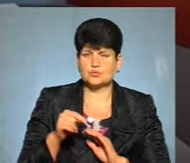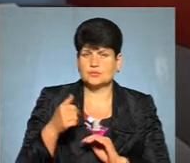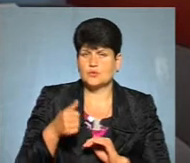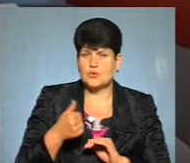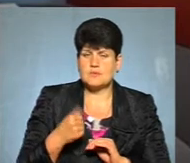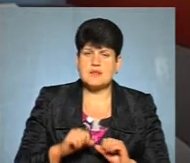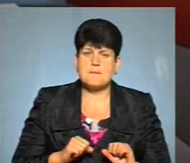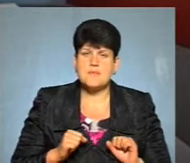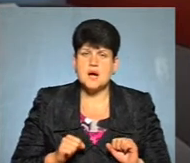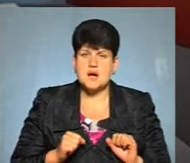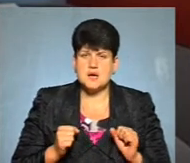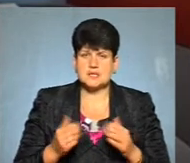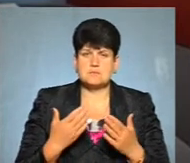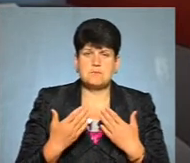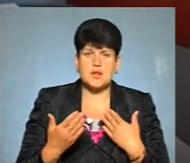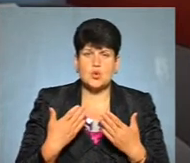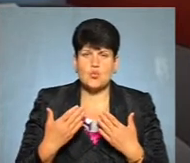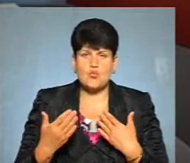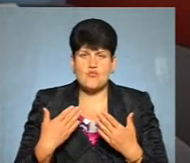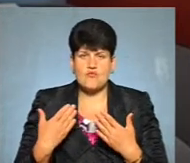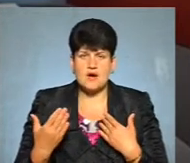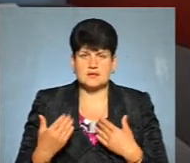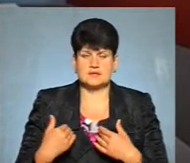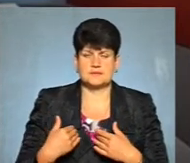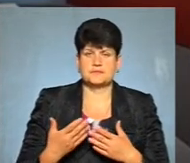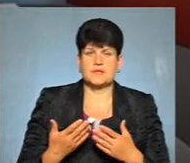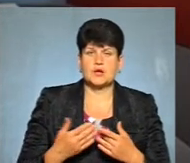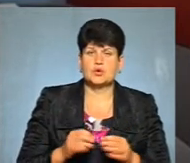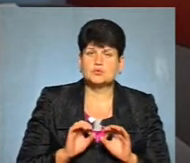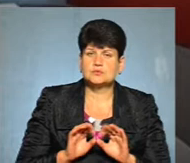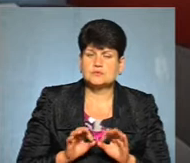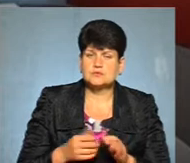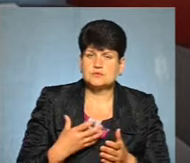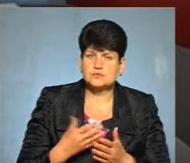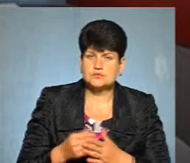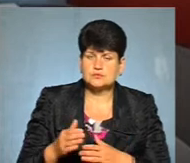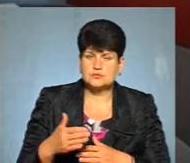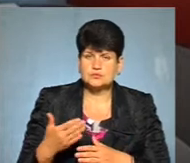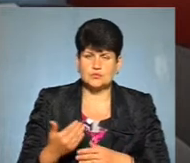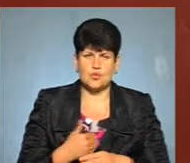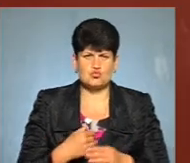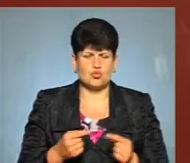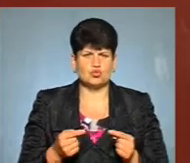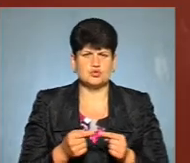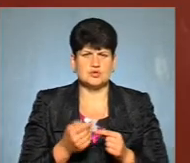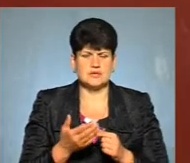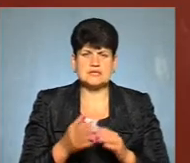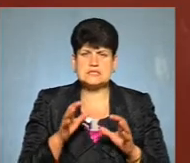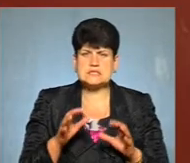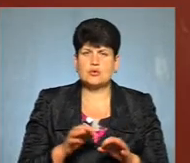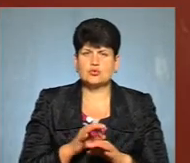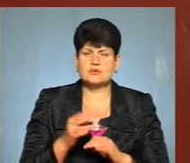ми намагалися спілкуватися з нашими партнерами, доводити свою точку зору. Власне, хочу уточнити,